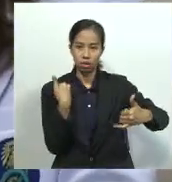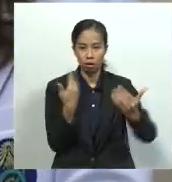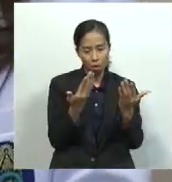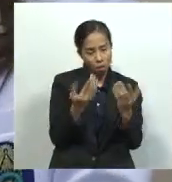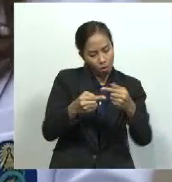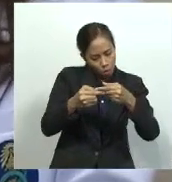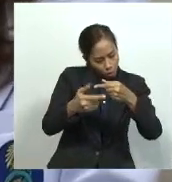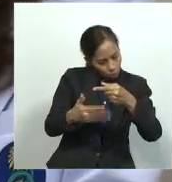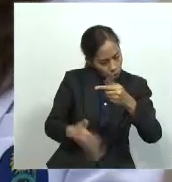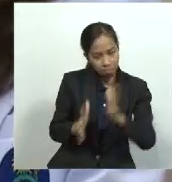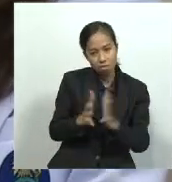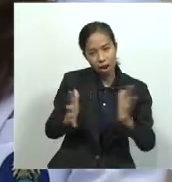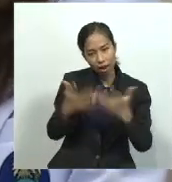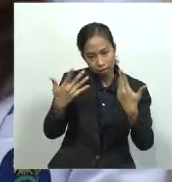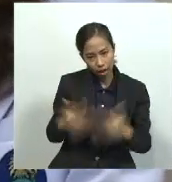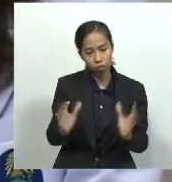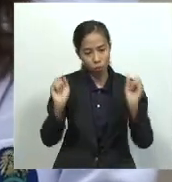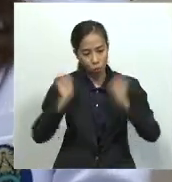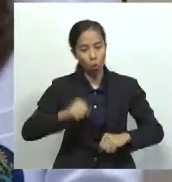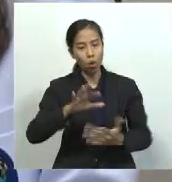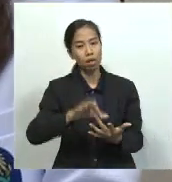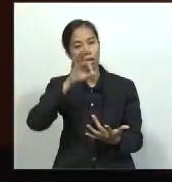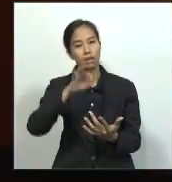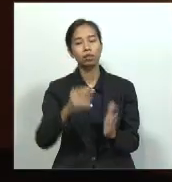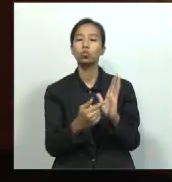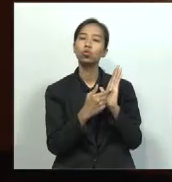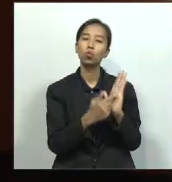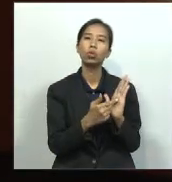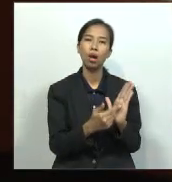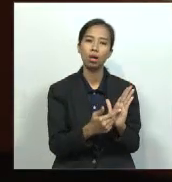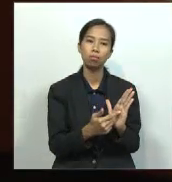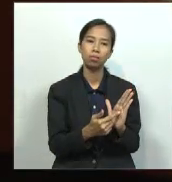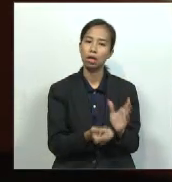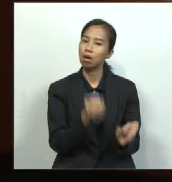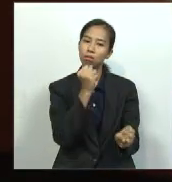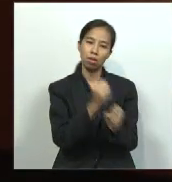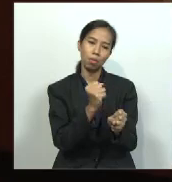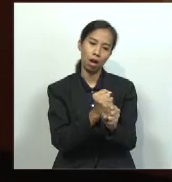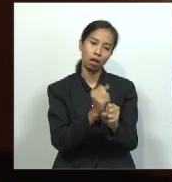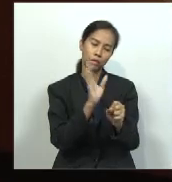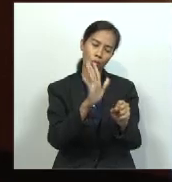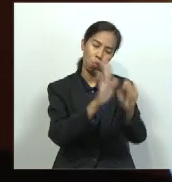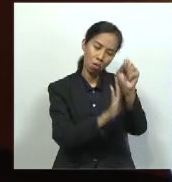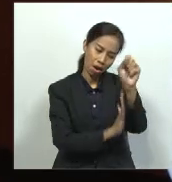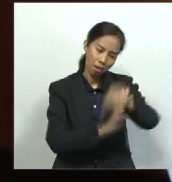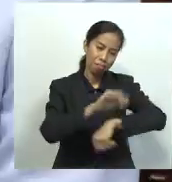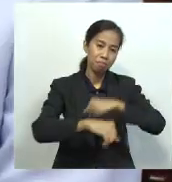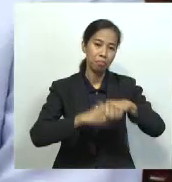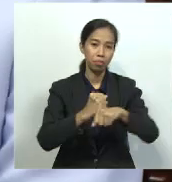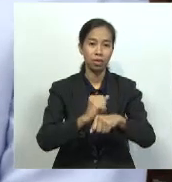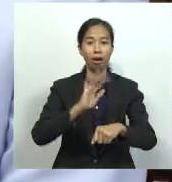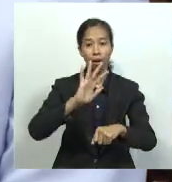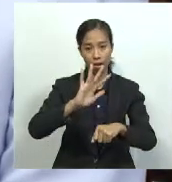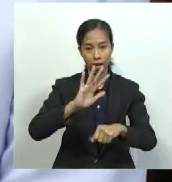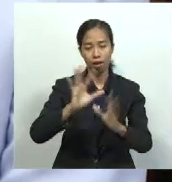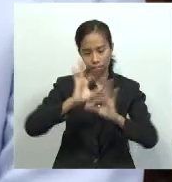มายนะครับก่อนที่จะทำการตัดสินอย่างเช่นระยะเวลาในการทำงานแพทย์ในชนบทต้องไม่น้อยกว่า5ปีแล้วต้องมีความรู้